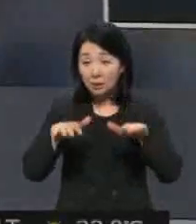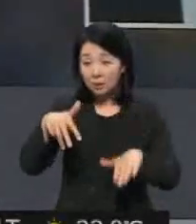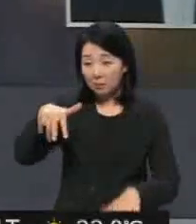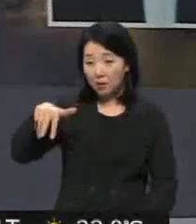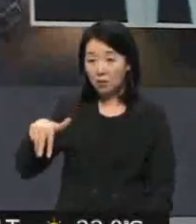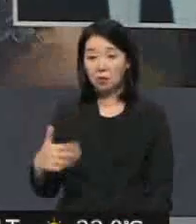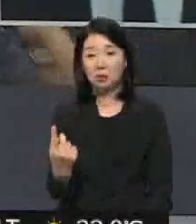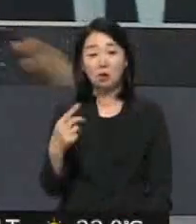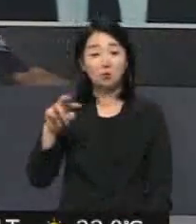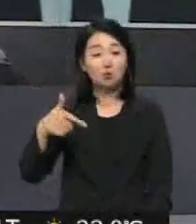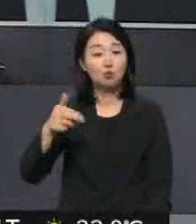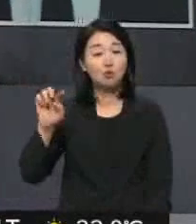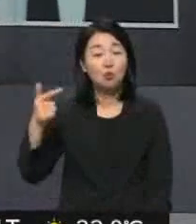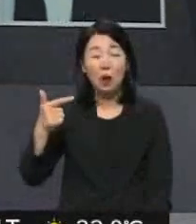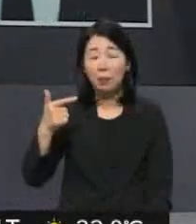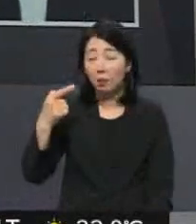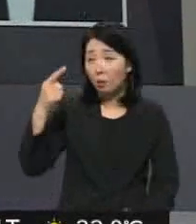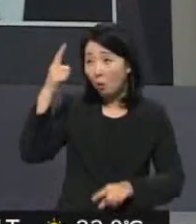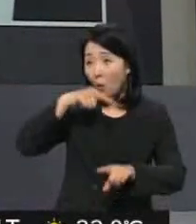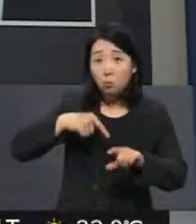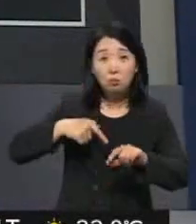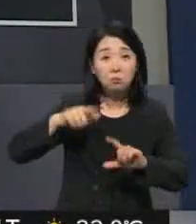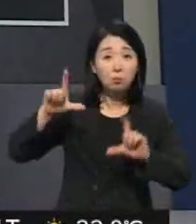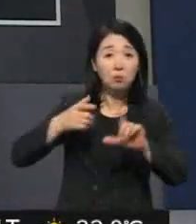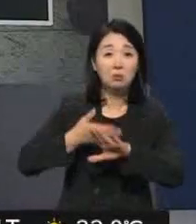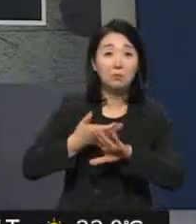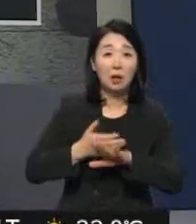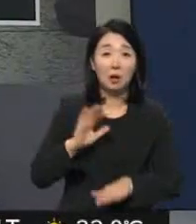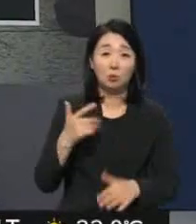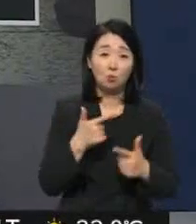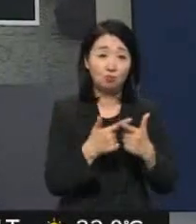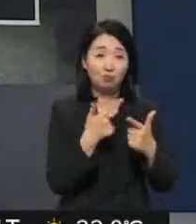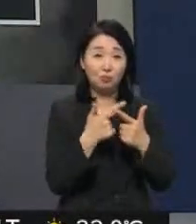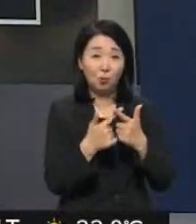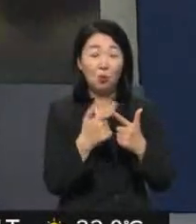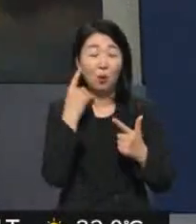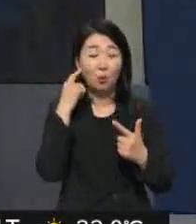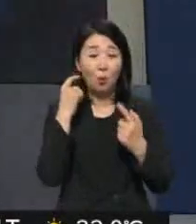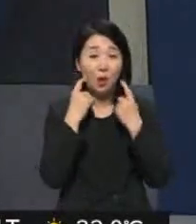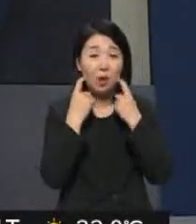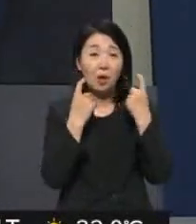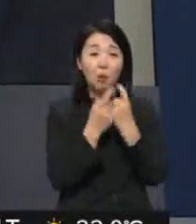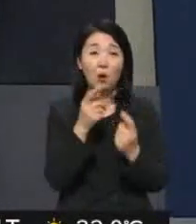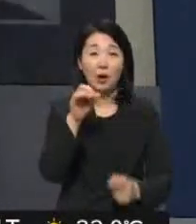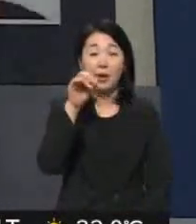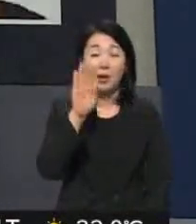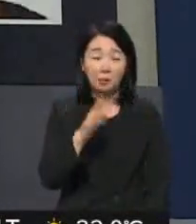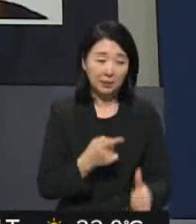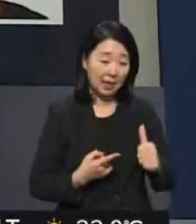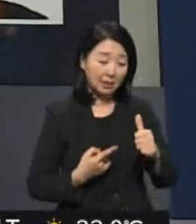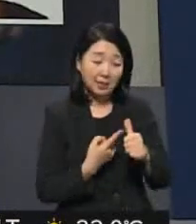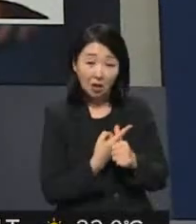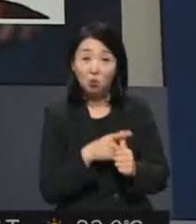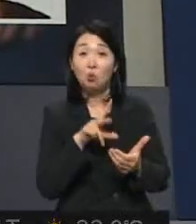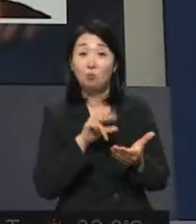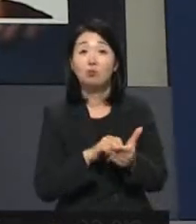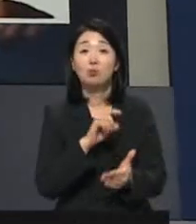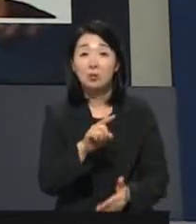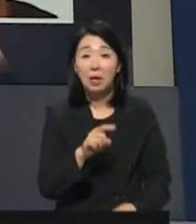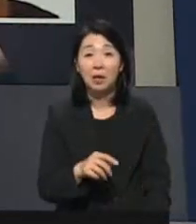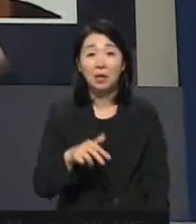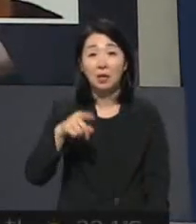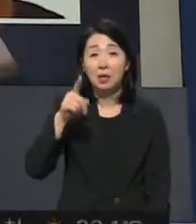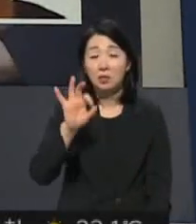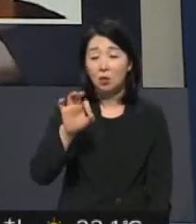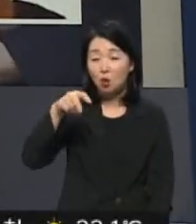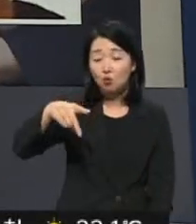전주환을 알아보기 힘들기 때문이었죠. 그리고 최근에는 부산 과앱 살인 사건이 문제가 됐습니다. 피의자 정유정의 신상